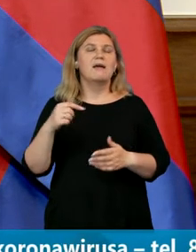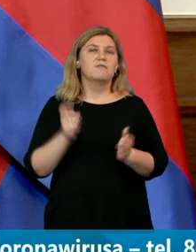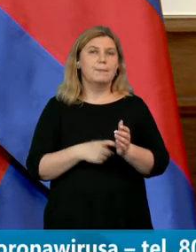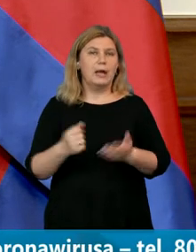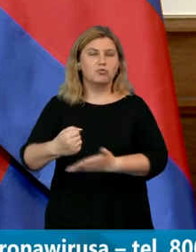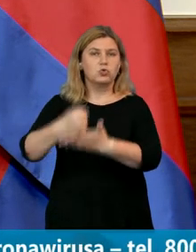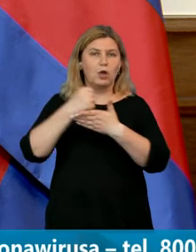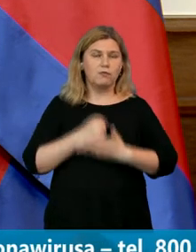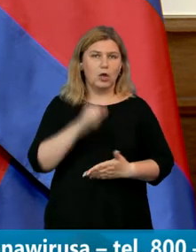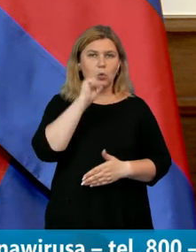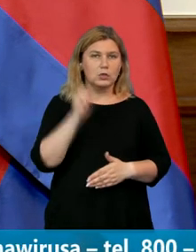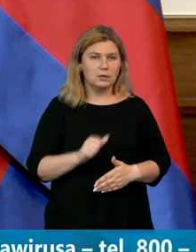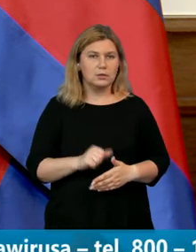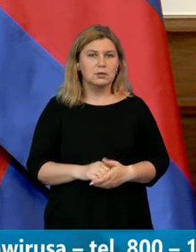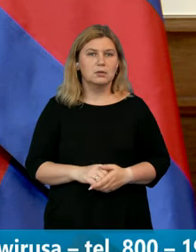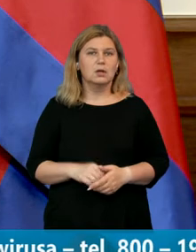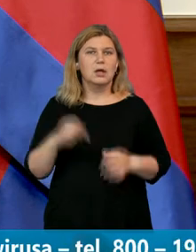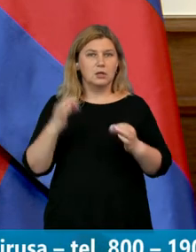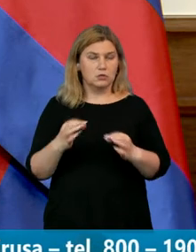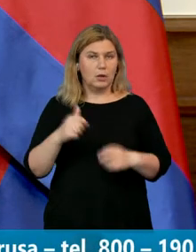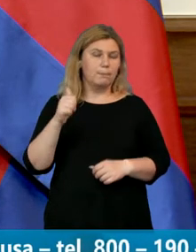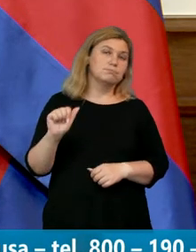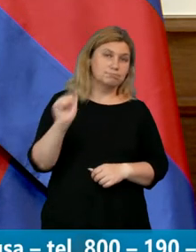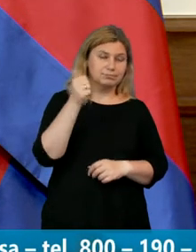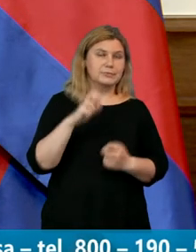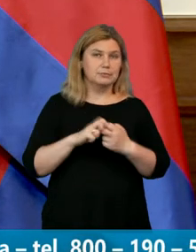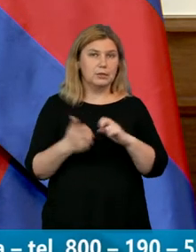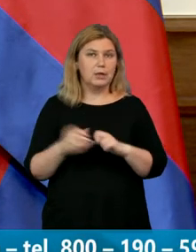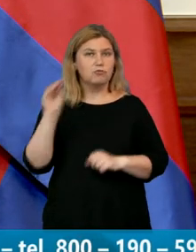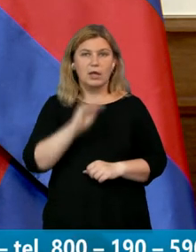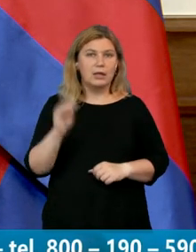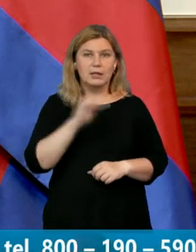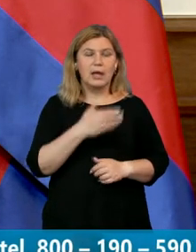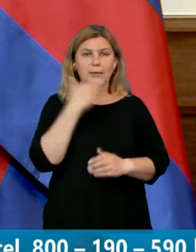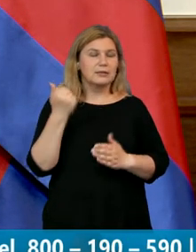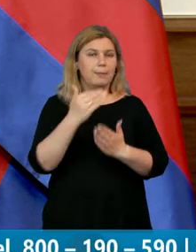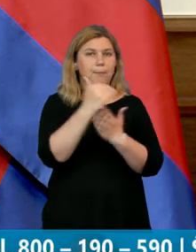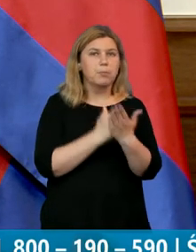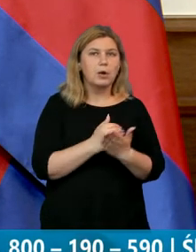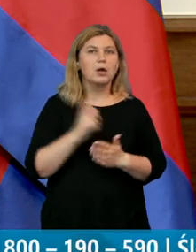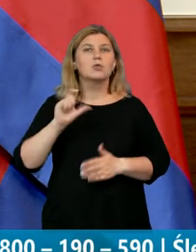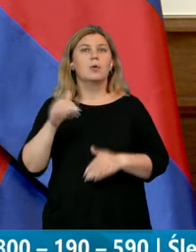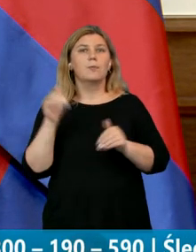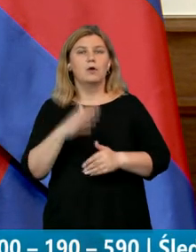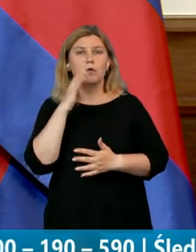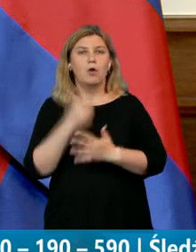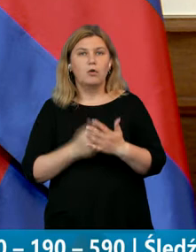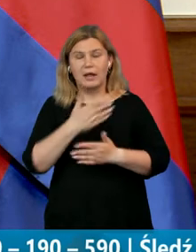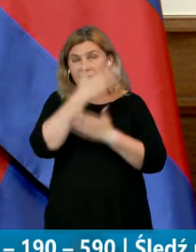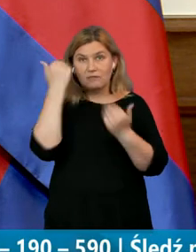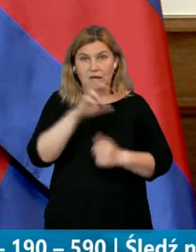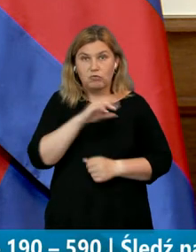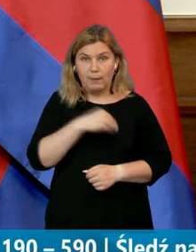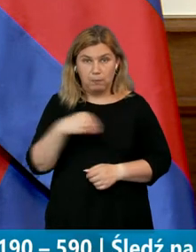środków unijnych. I tutaj pojawia się pierwszy problem, że jeszcze nie mamy tych programów, nie wiemy, z czego będziemy mogli skorzystać. Nie wiemy w ogóle, czy Polska będzie